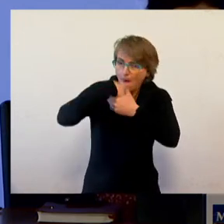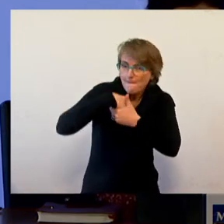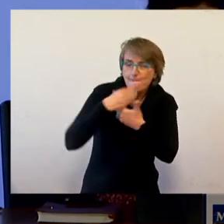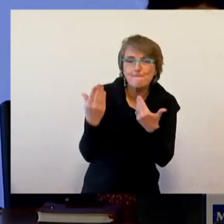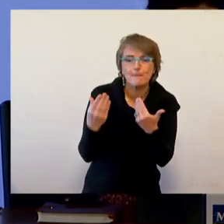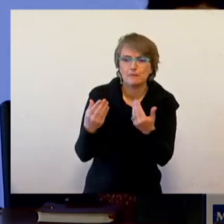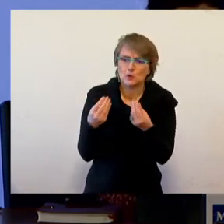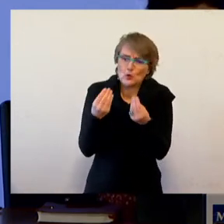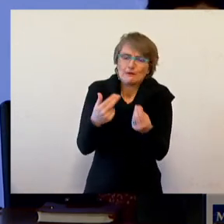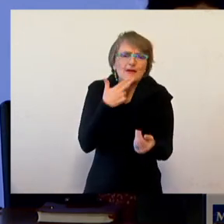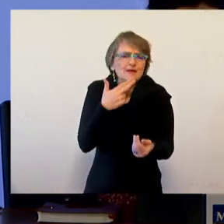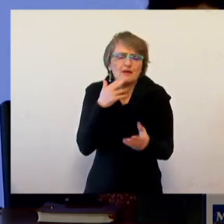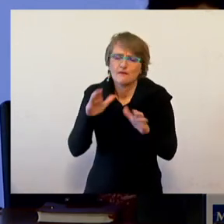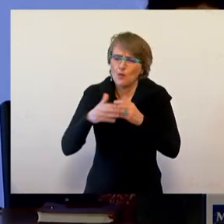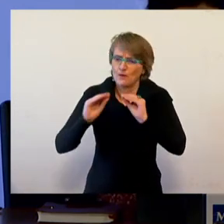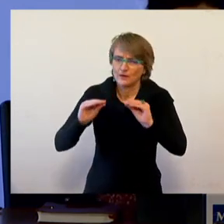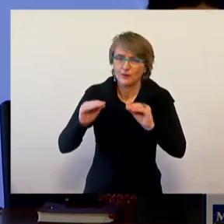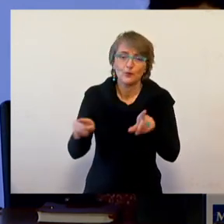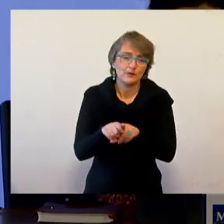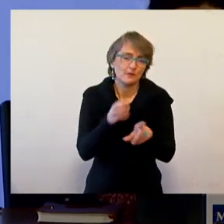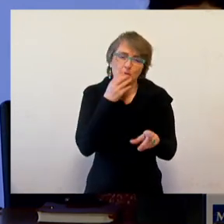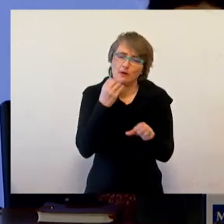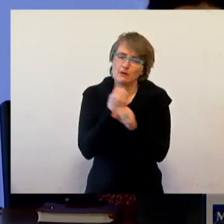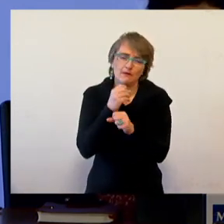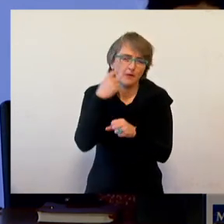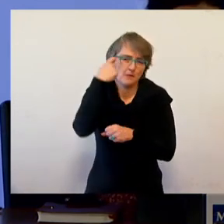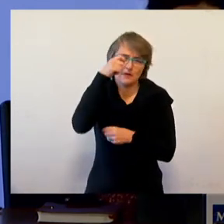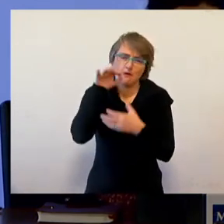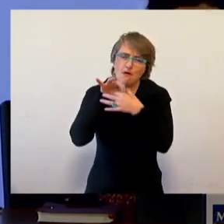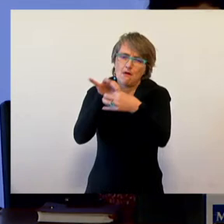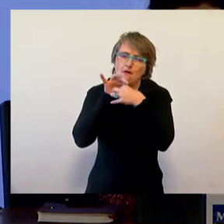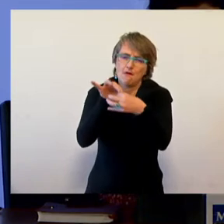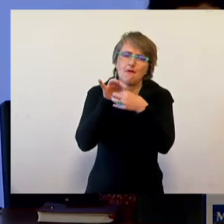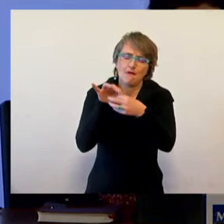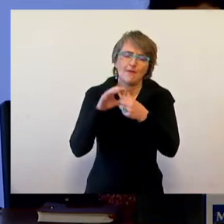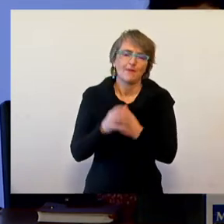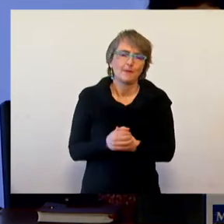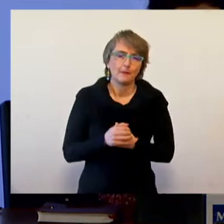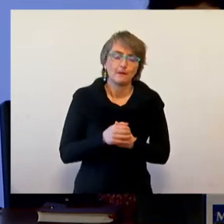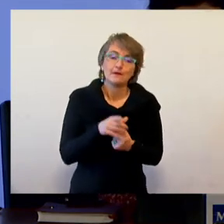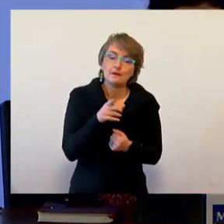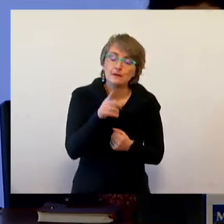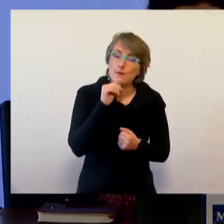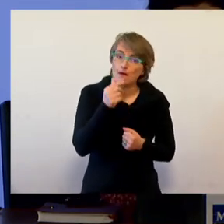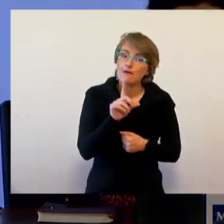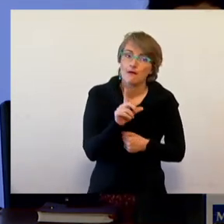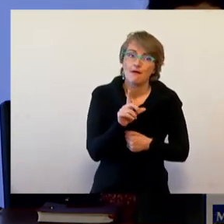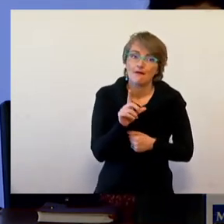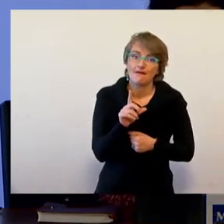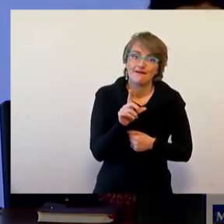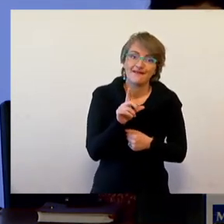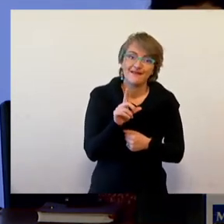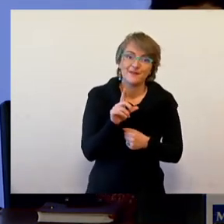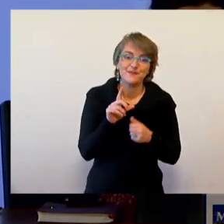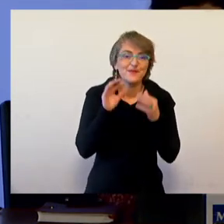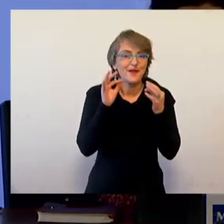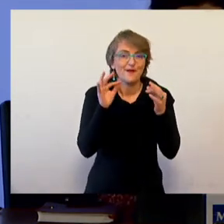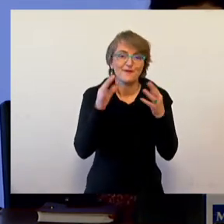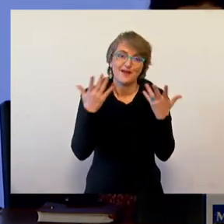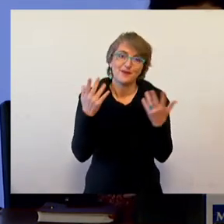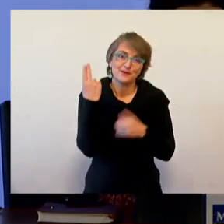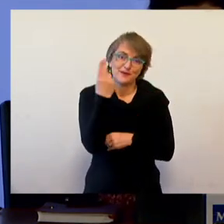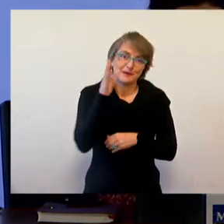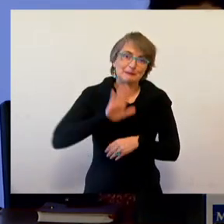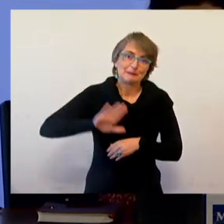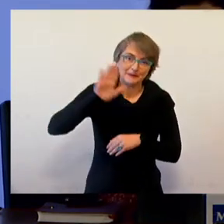le président Auger. Dans le monde de l'université, ce n'est pas un petit événement. Je voudrais saluer l'élection de